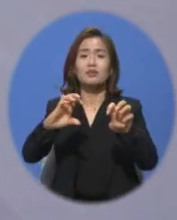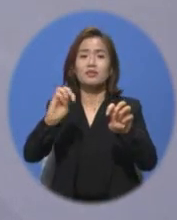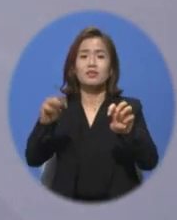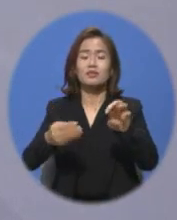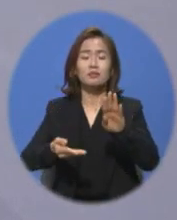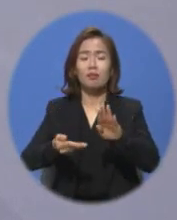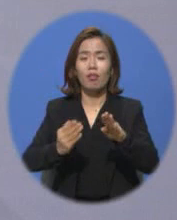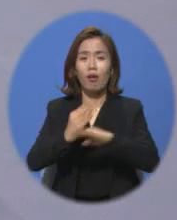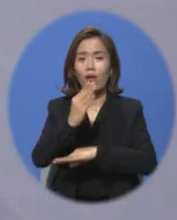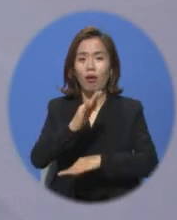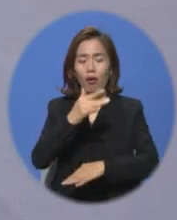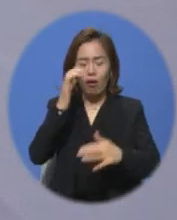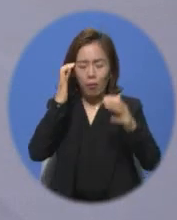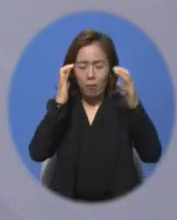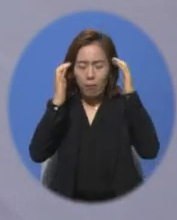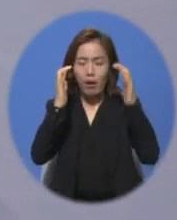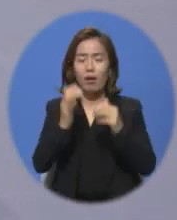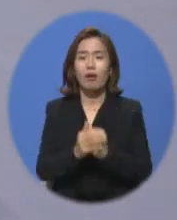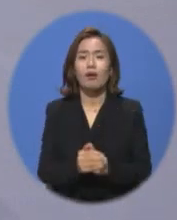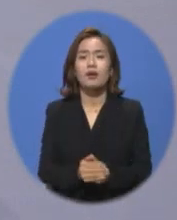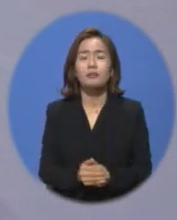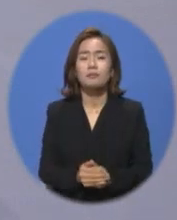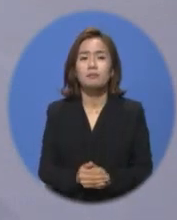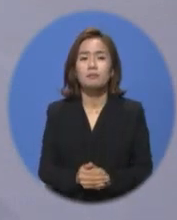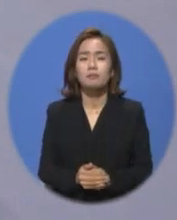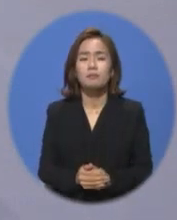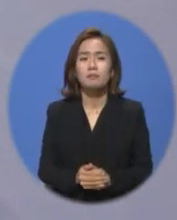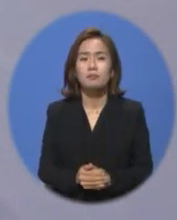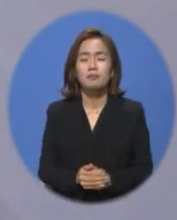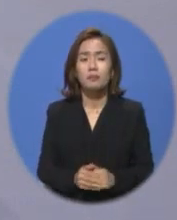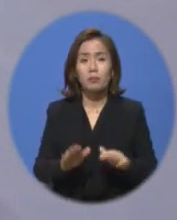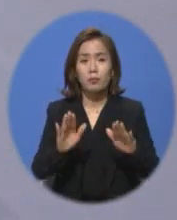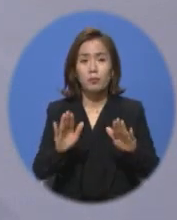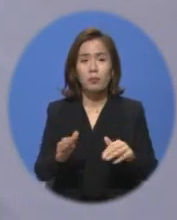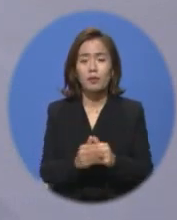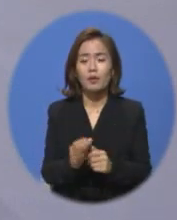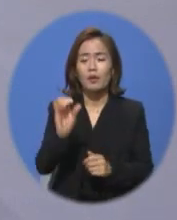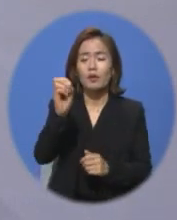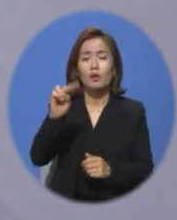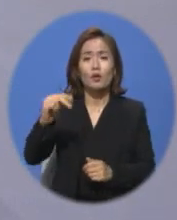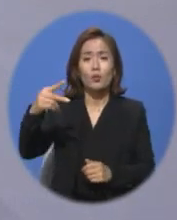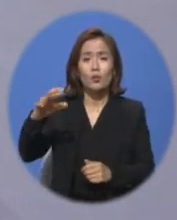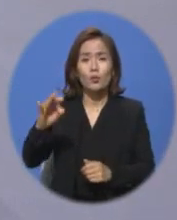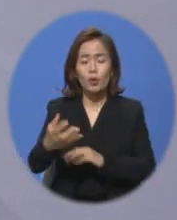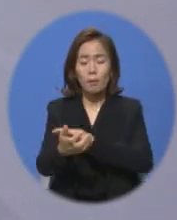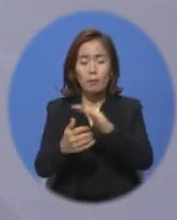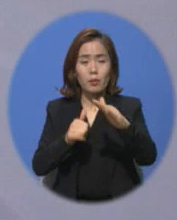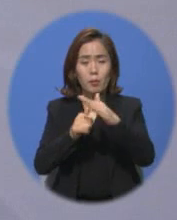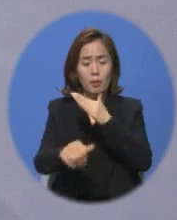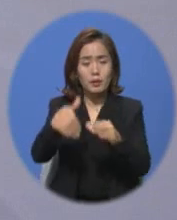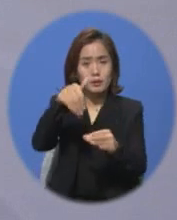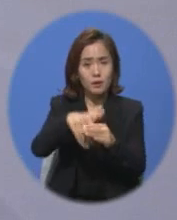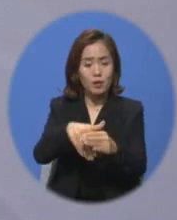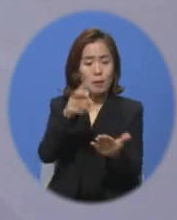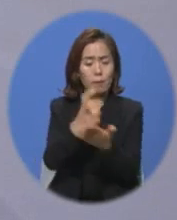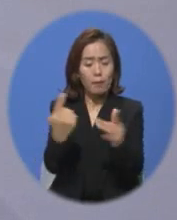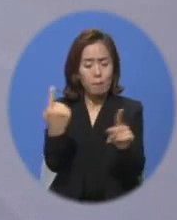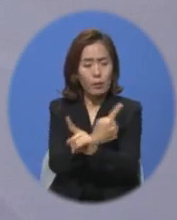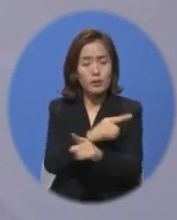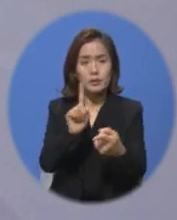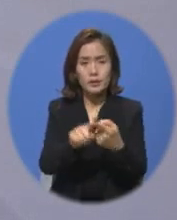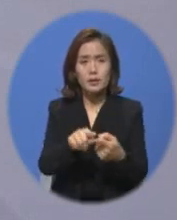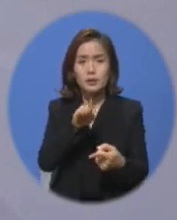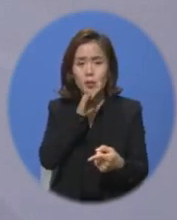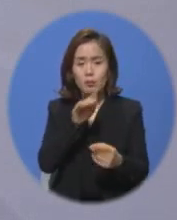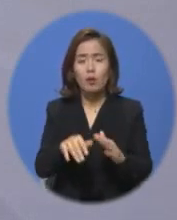가넘는다고합니다.정말당황스럽네요. 실제로최근 비례대표제도입을위한선거법개정은